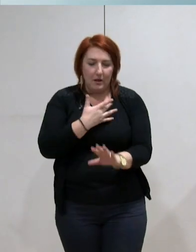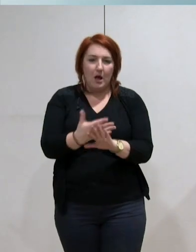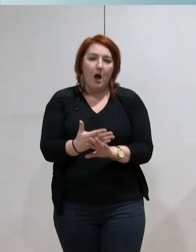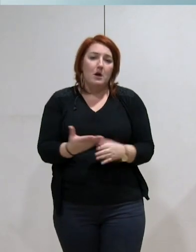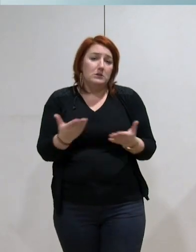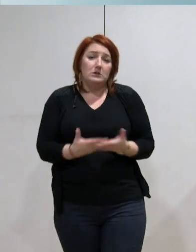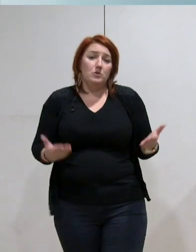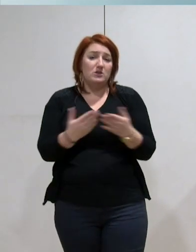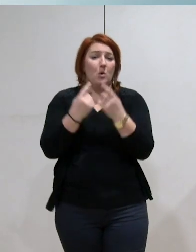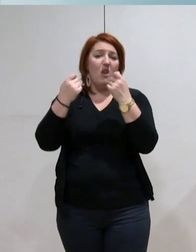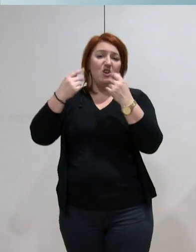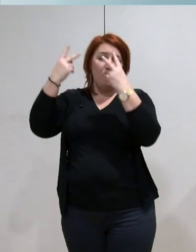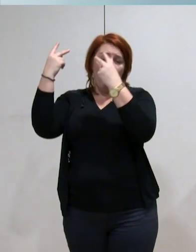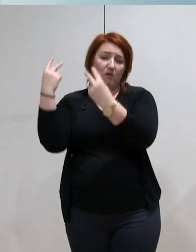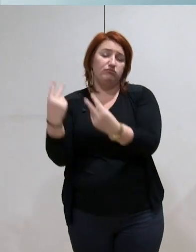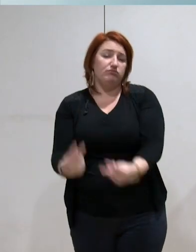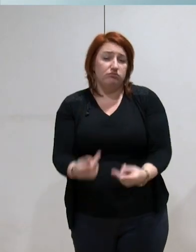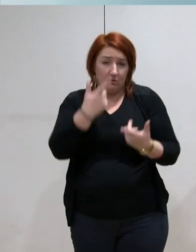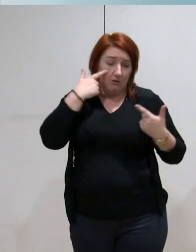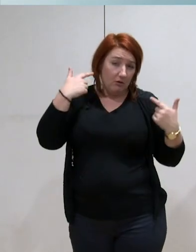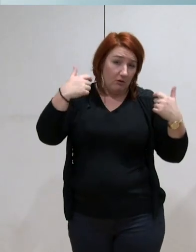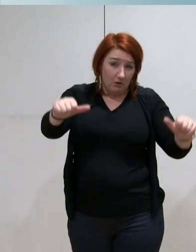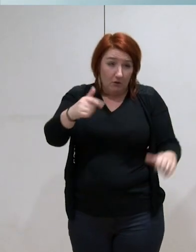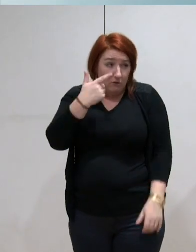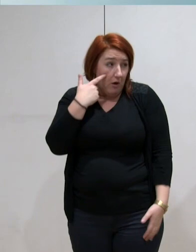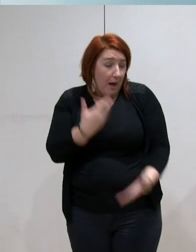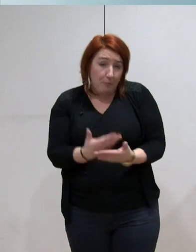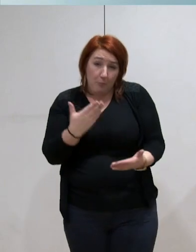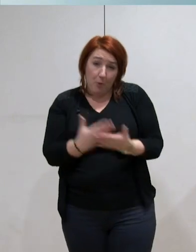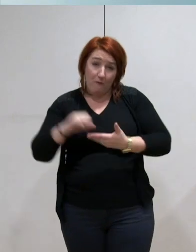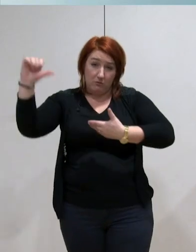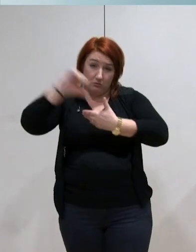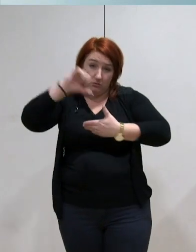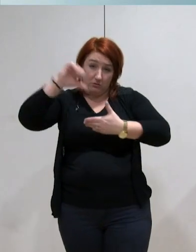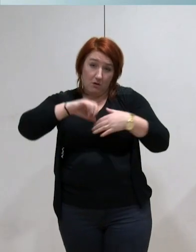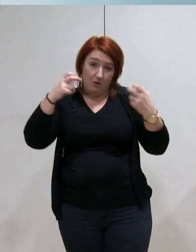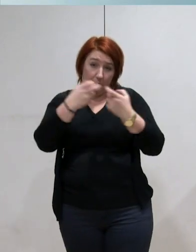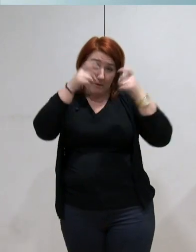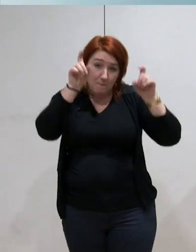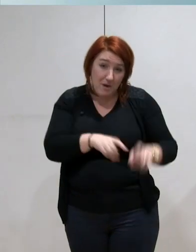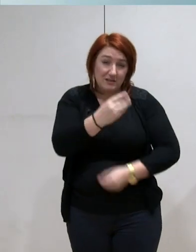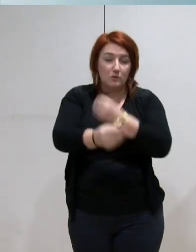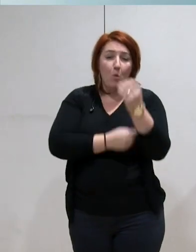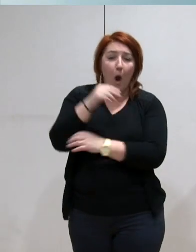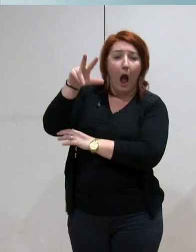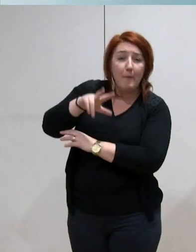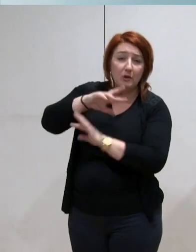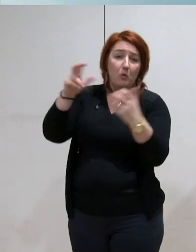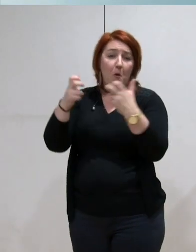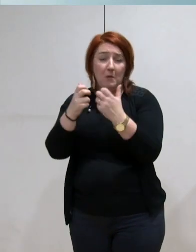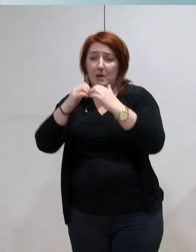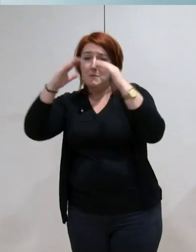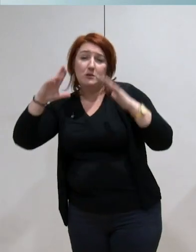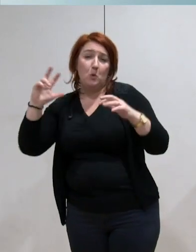évident que tout un chacun peut constater par la baisse des carburant ou la baisse des biens immobiliers par exemple au point que l'on a même pas